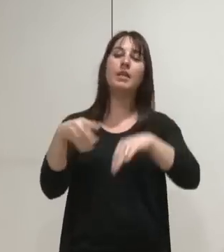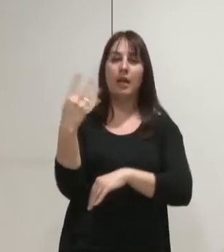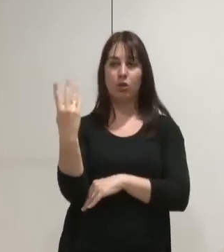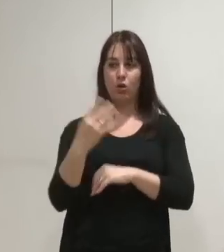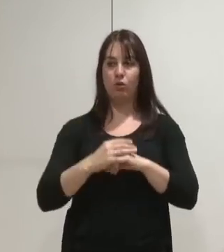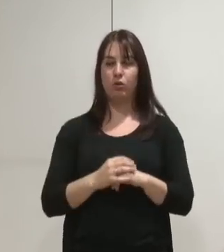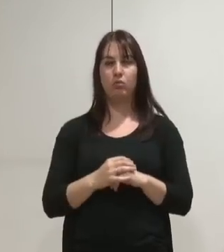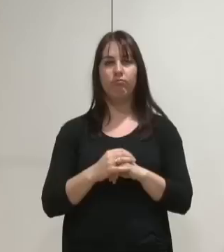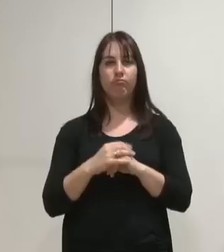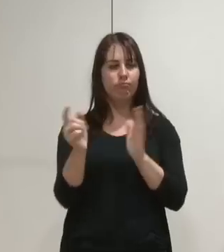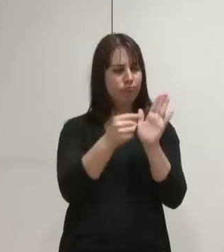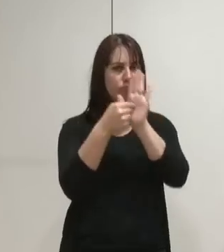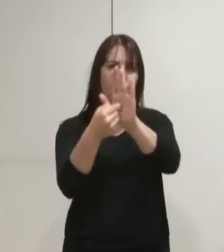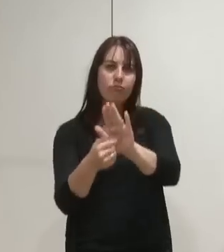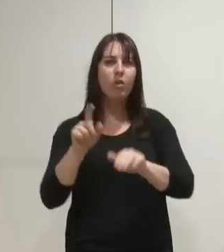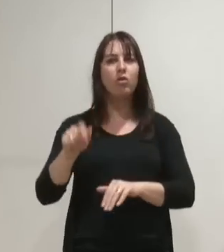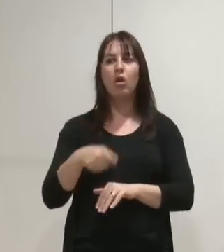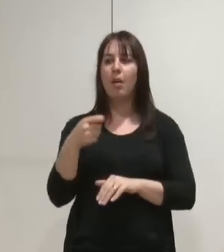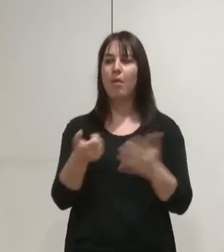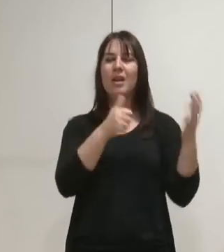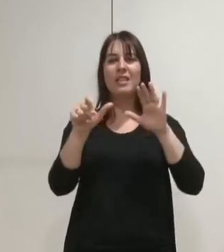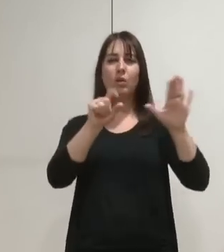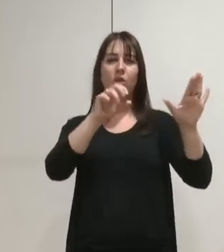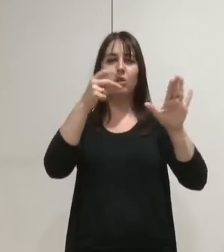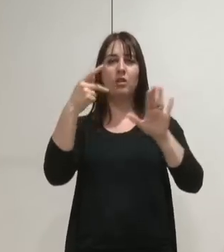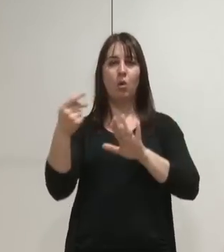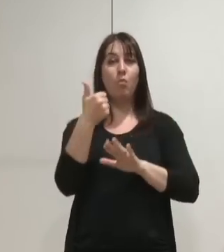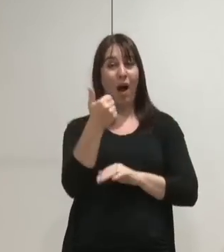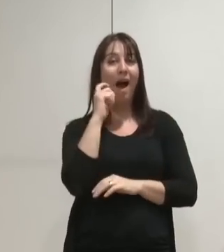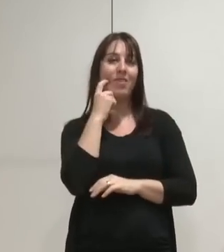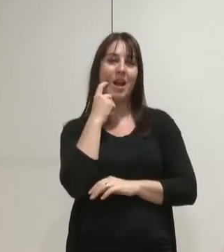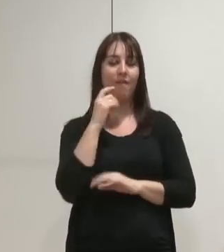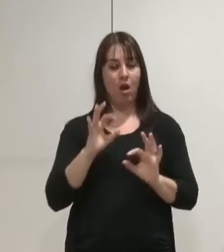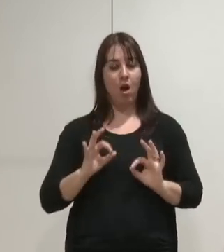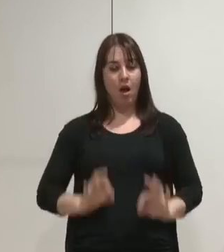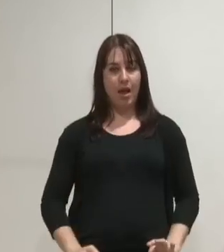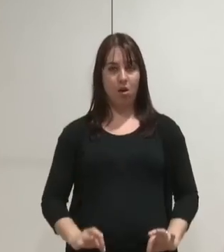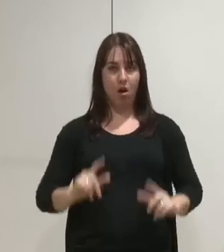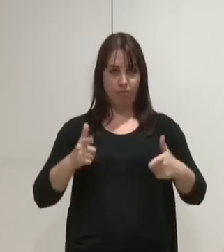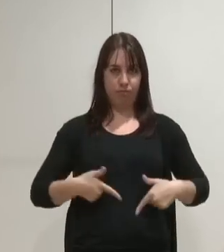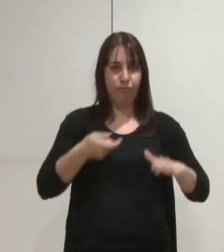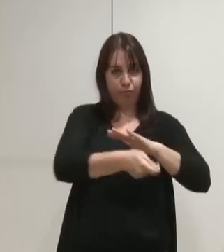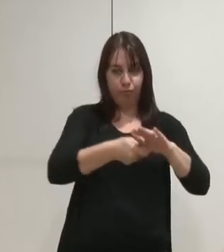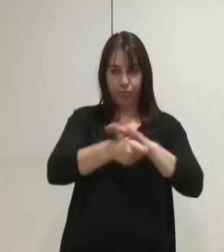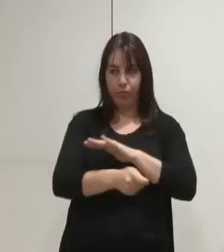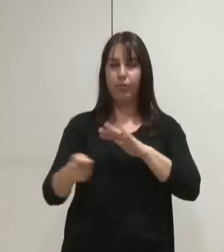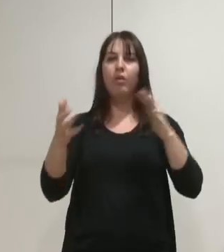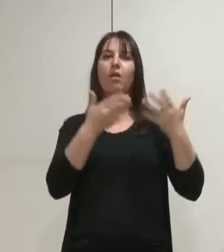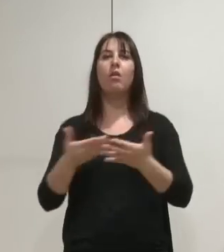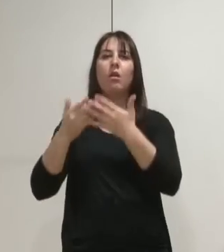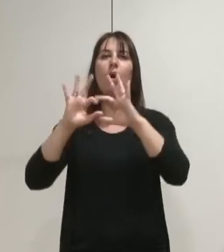elle prévoyait le versement d'une participation de 670 € par élève grenoblois d'élémentaire montant évaluer sur la base de notre compte